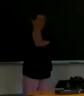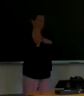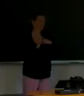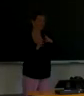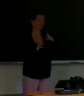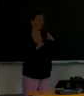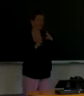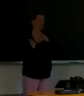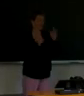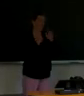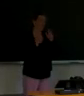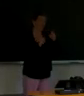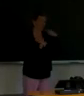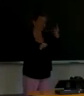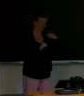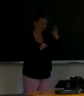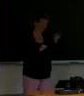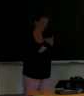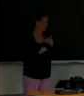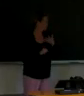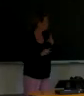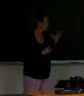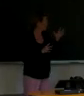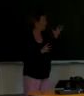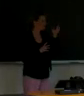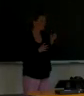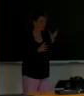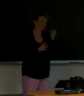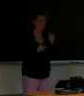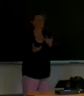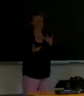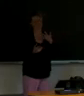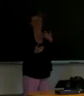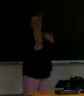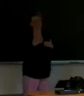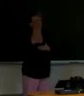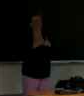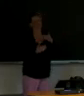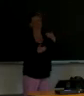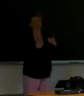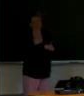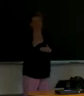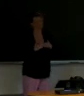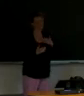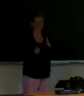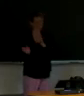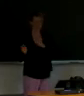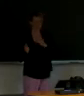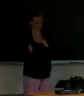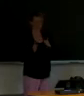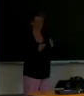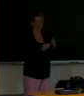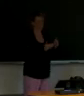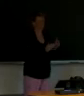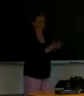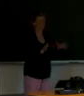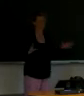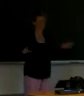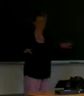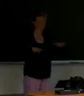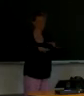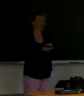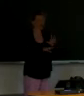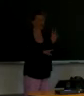parabole, trasmettitori, ricevitori, c'è un treno a lievitazione magnetica. Ecco, tutti questi aspetti dell'innovazione sono